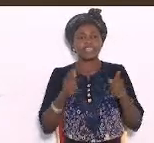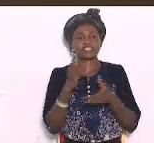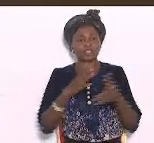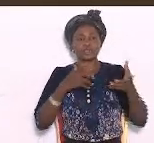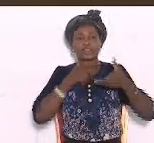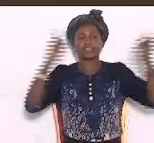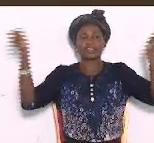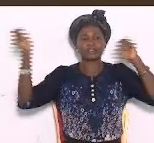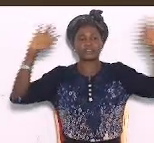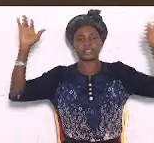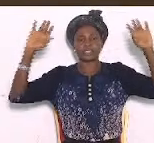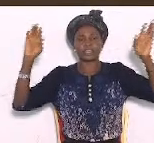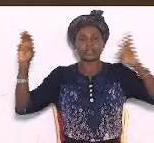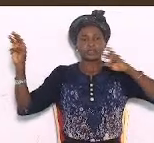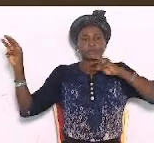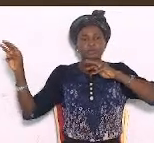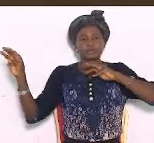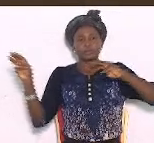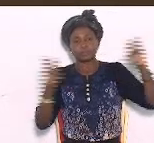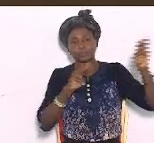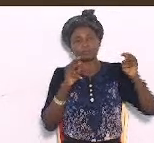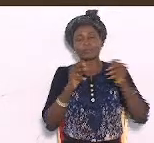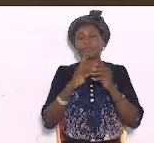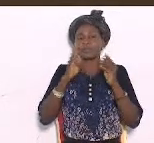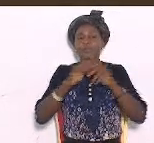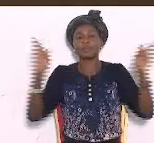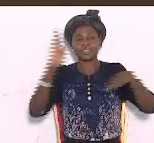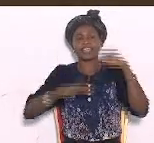Hallelujah prove that to your